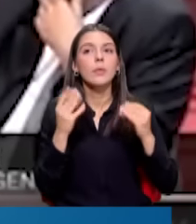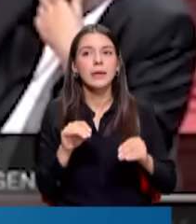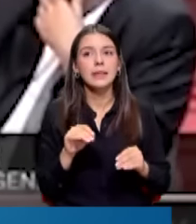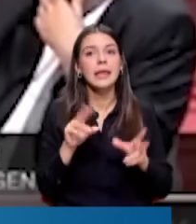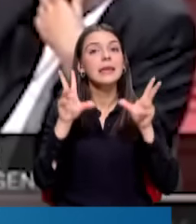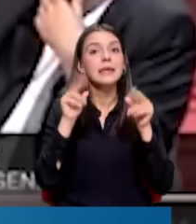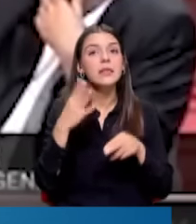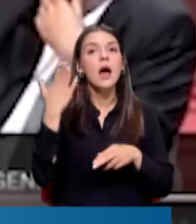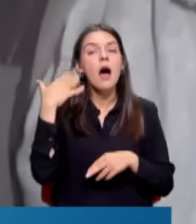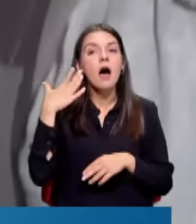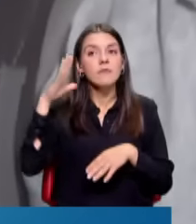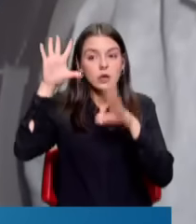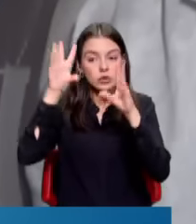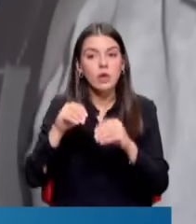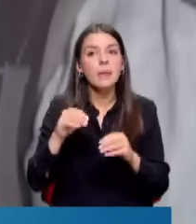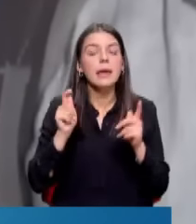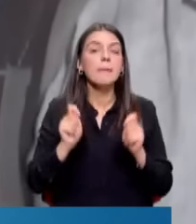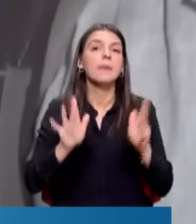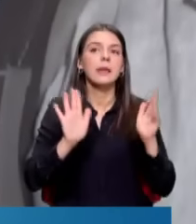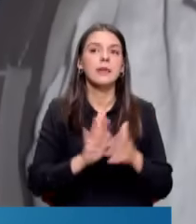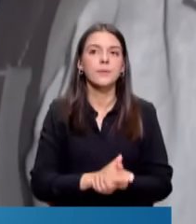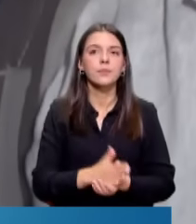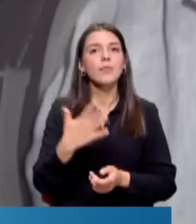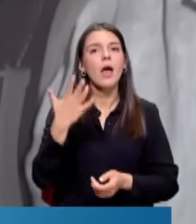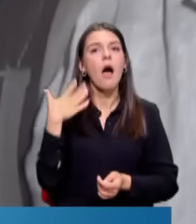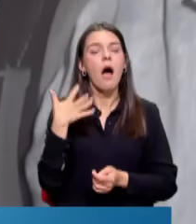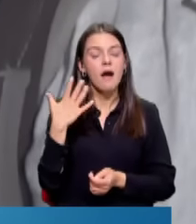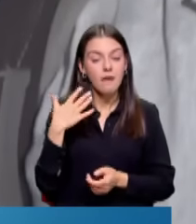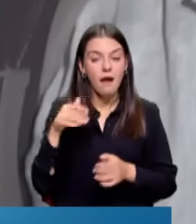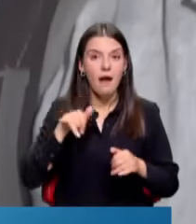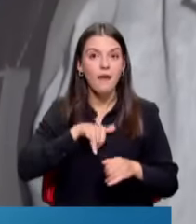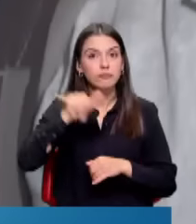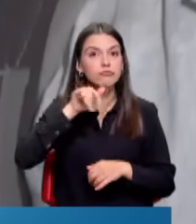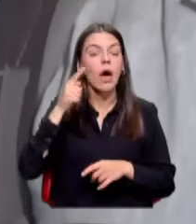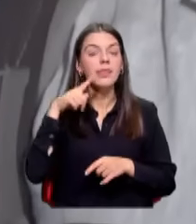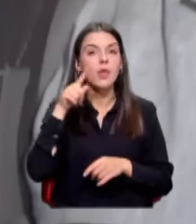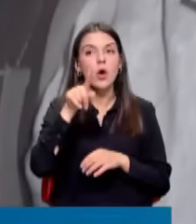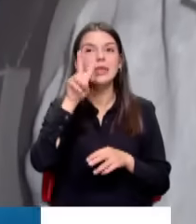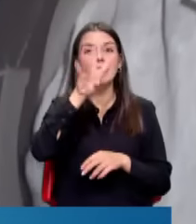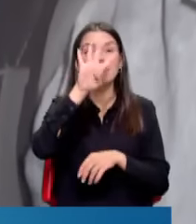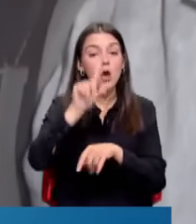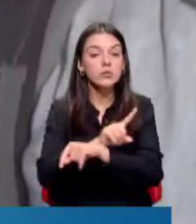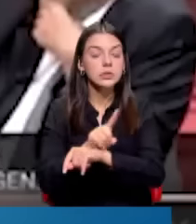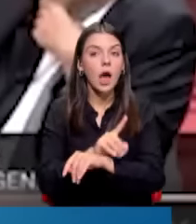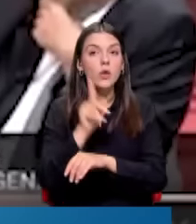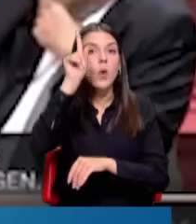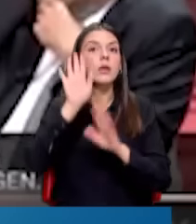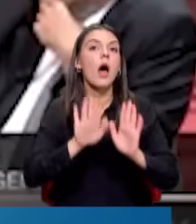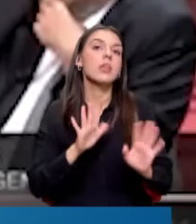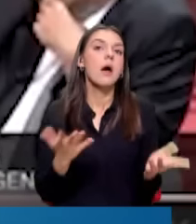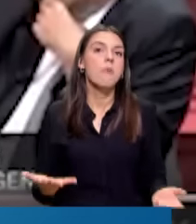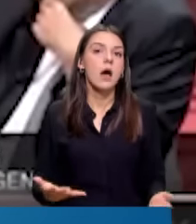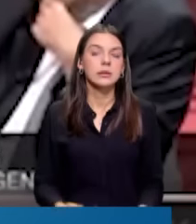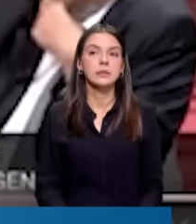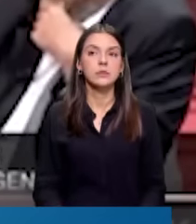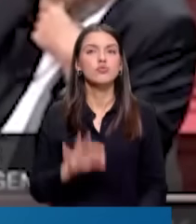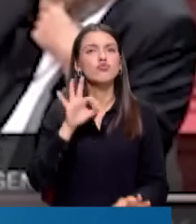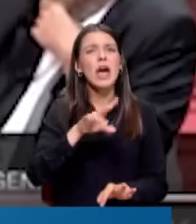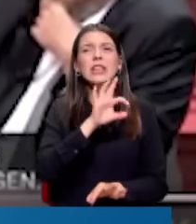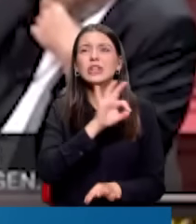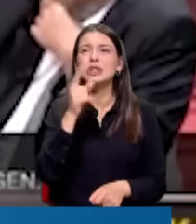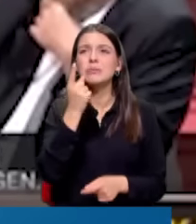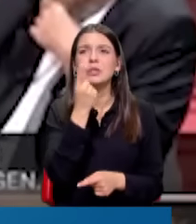havadan söndürme yapılmadı. Hava araçları 24 saat havada kalamaz. Bunların ikmal yapması gerekir. Şu anda hiçbir şey çalışmıyor.